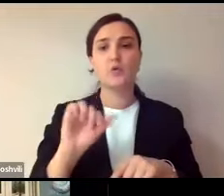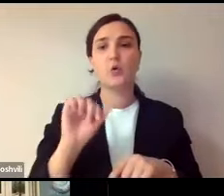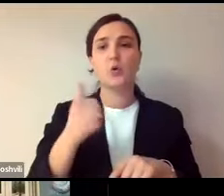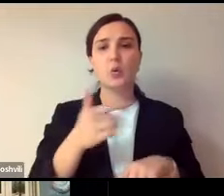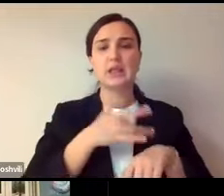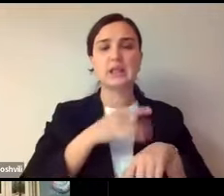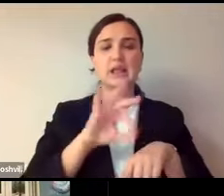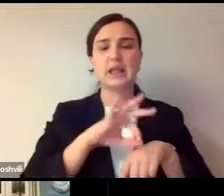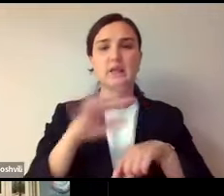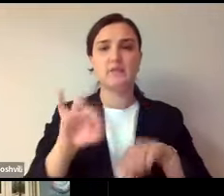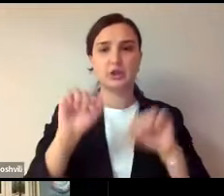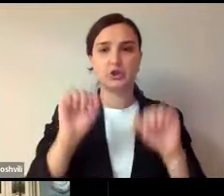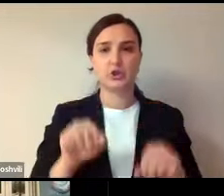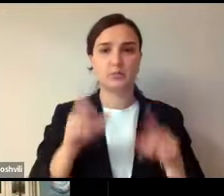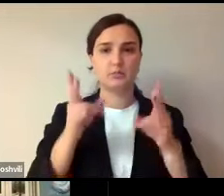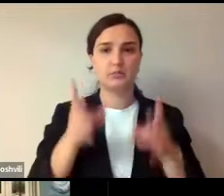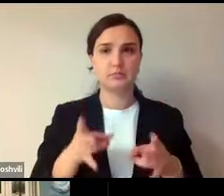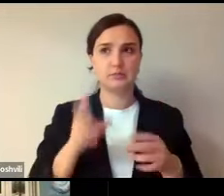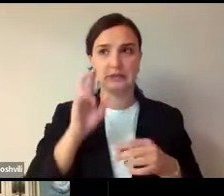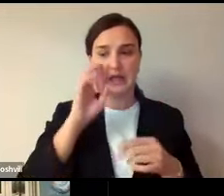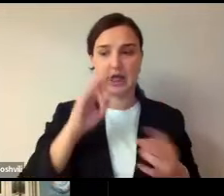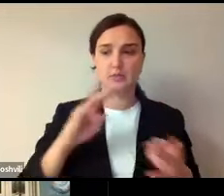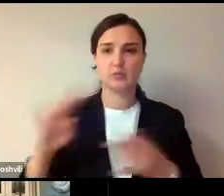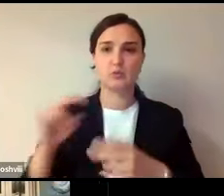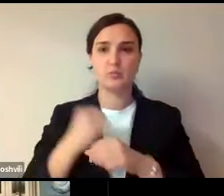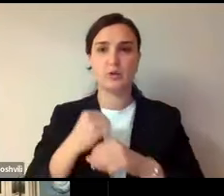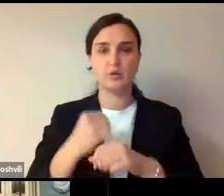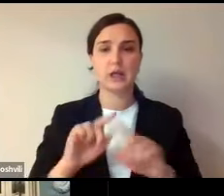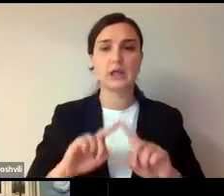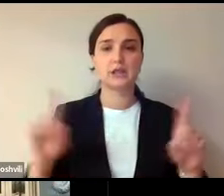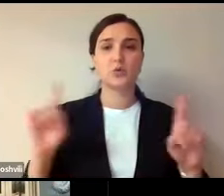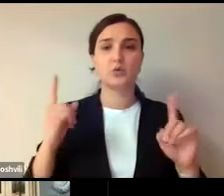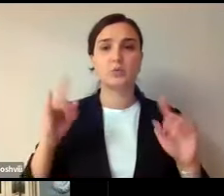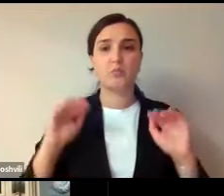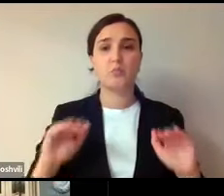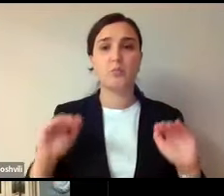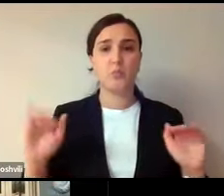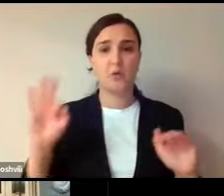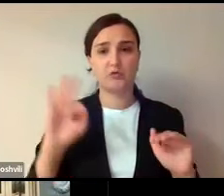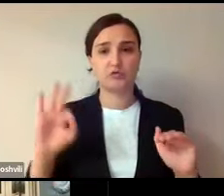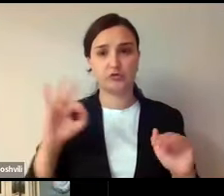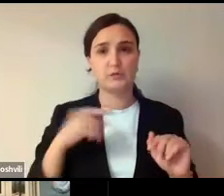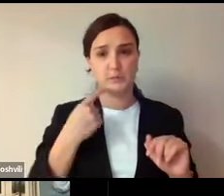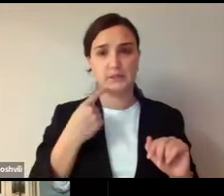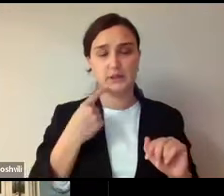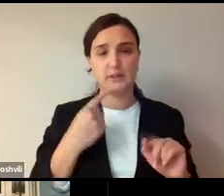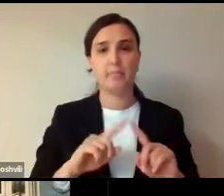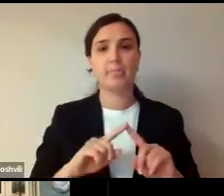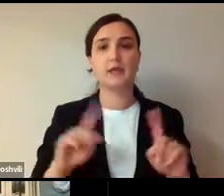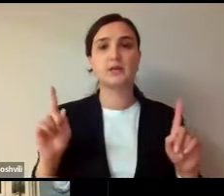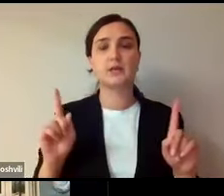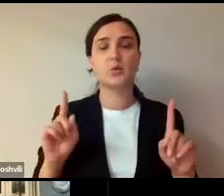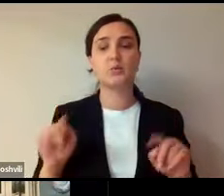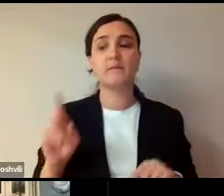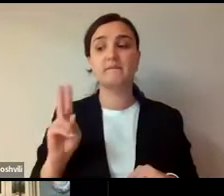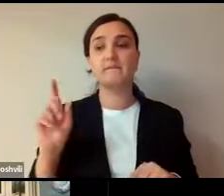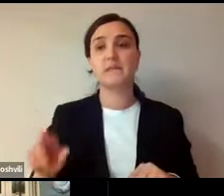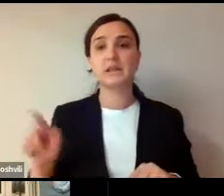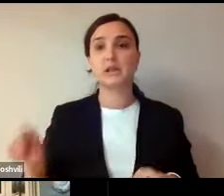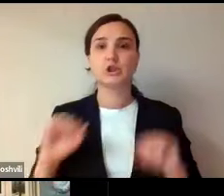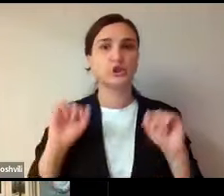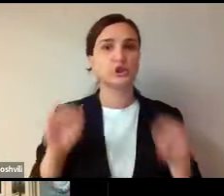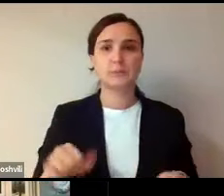ტკივილი შეიძლება მიაყენოს სახელმწიფო განსაკუთრებით ბავშვებს, ბავშვებზე აქცენტი განსაკუთრებით, რომლებსაც შეიძლება არ